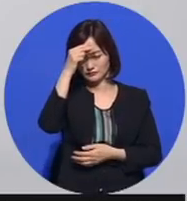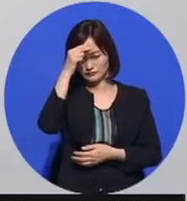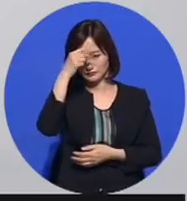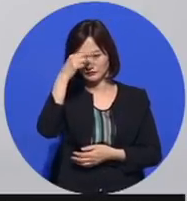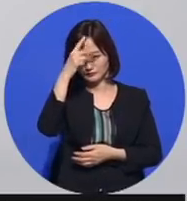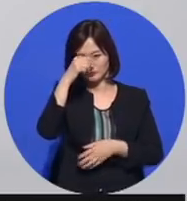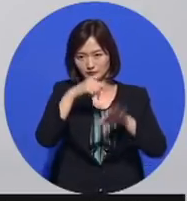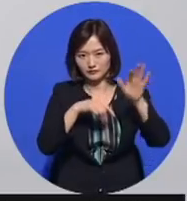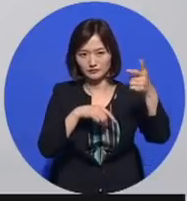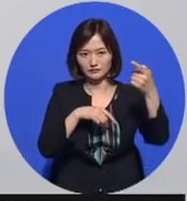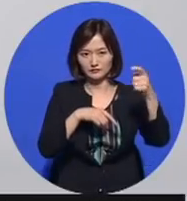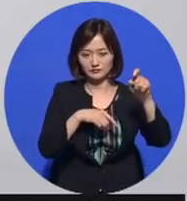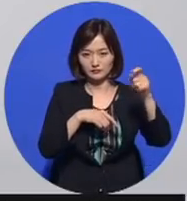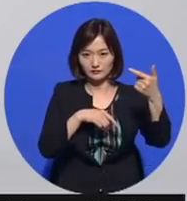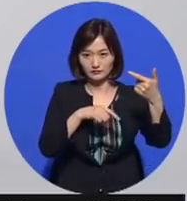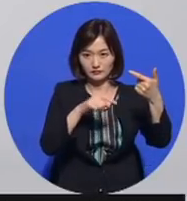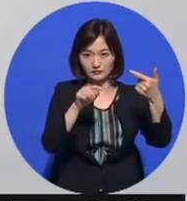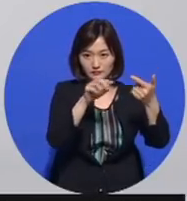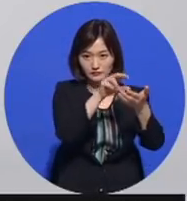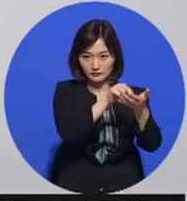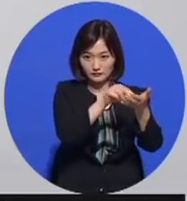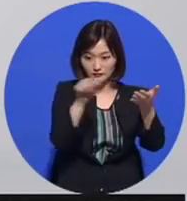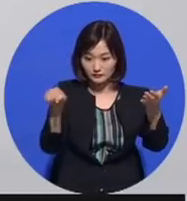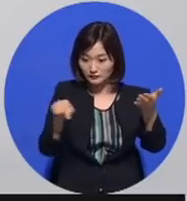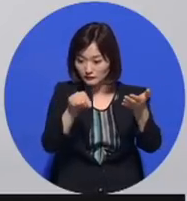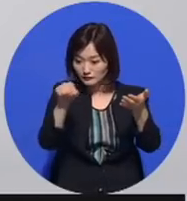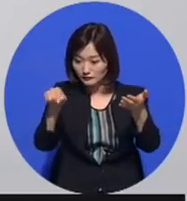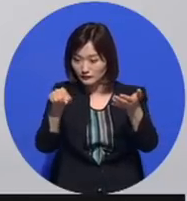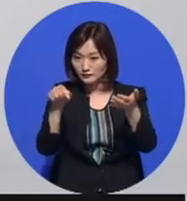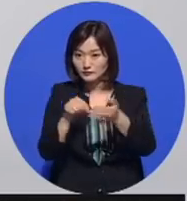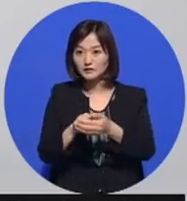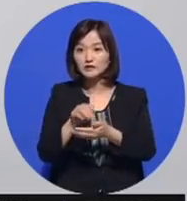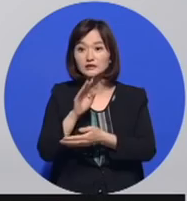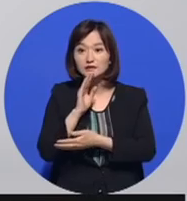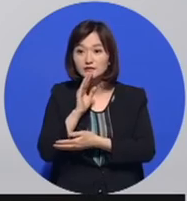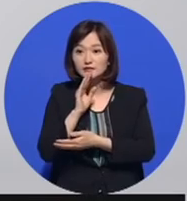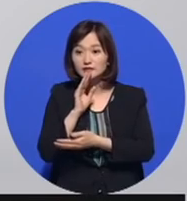사람이 선택한 두 개의 문장이 모두 시험에 나올 확률도 구해달라고 했고